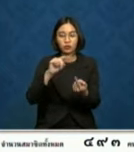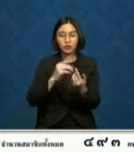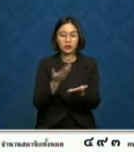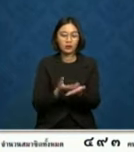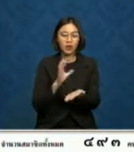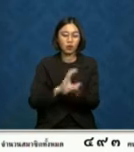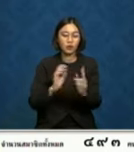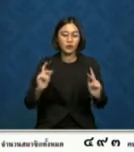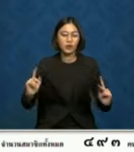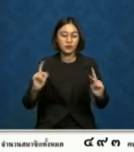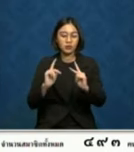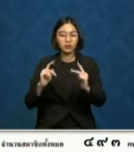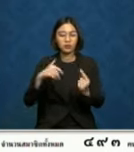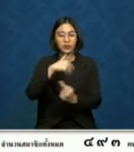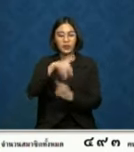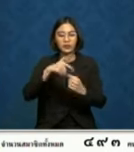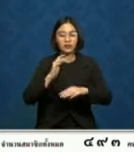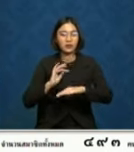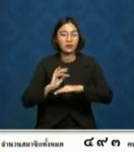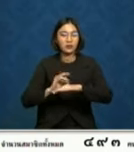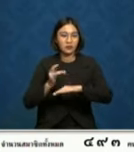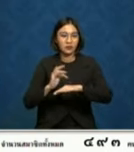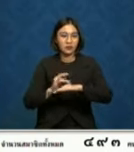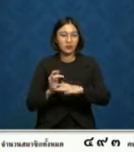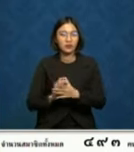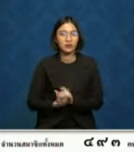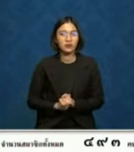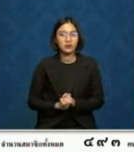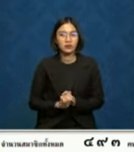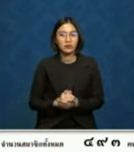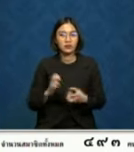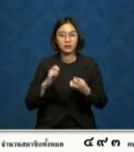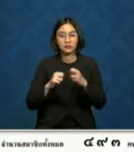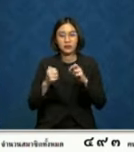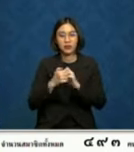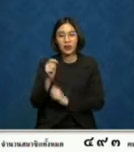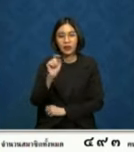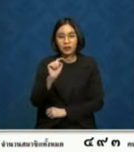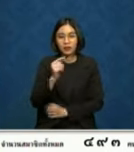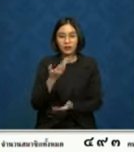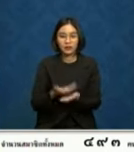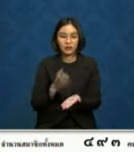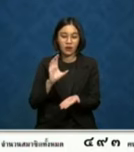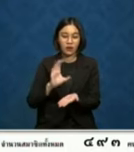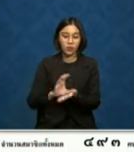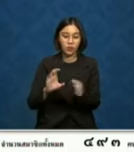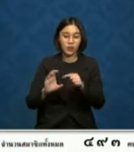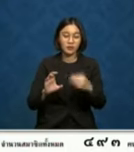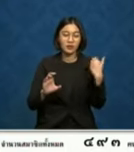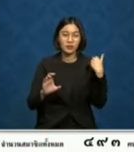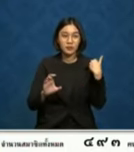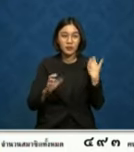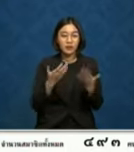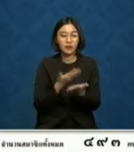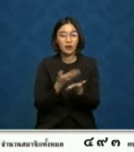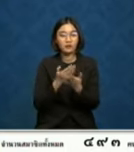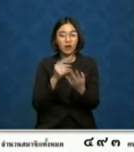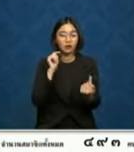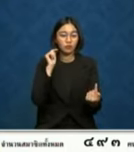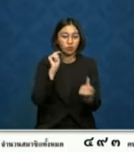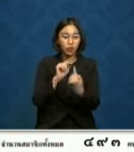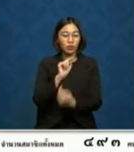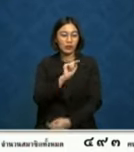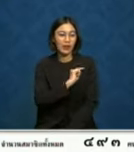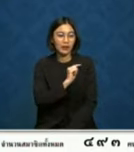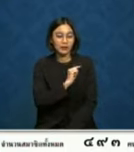ประมาณของกระทรวงทรัพย์เนี่ยจะว่าเยอะก็ไม่เยอะจะว่าน้อยก็ไม่น้อยแต่ปัญหาอยู่ตรงที่ว่างบประมาณที่มีเนี่ยครับท่านใช้ได้ตรงกับหน้าที่